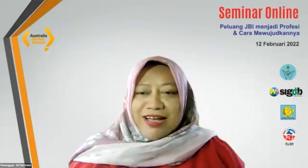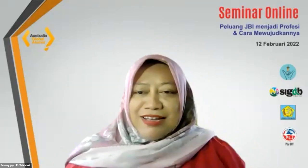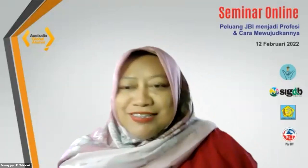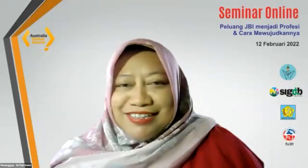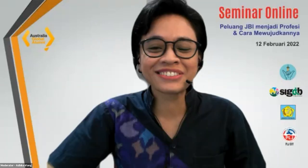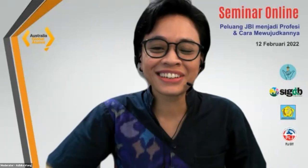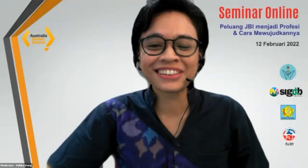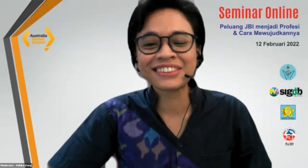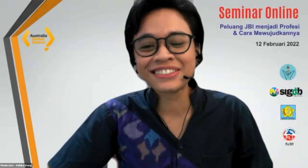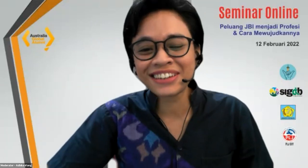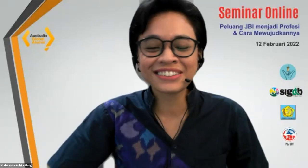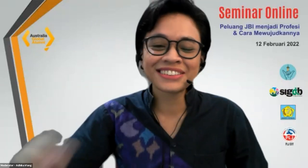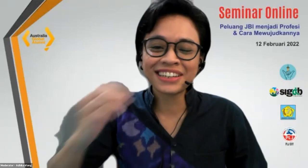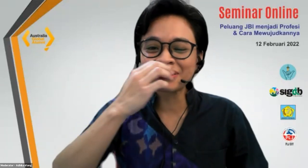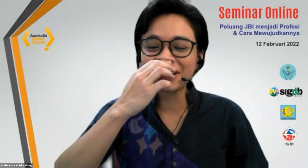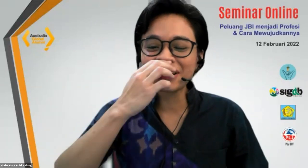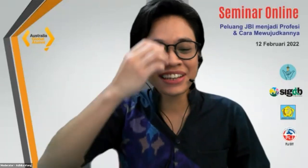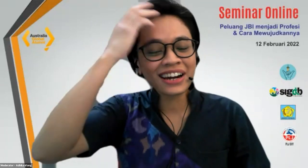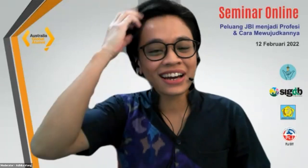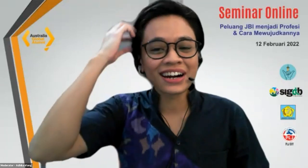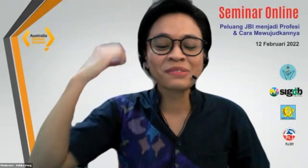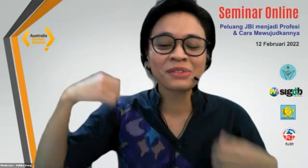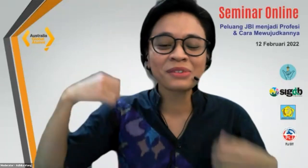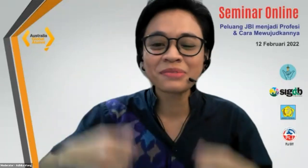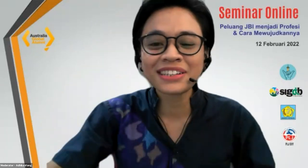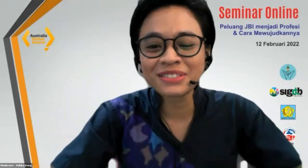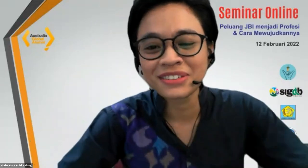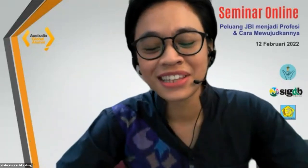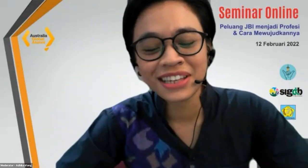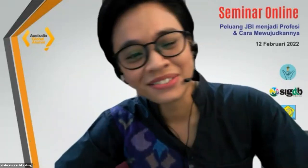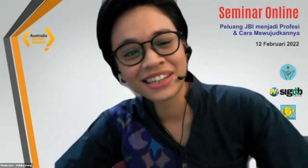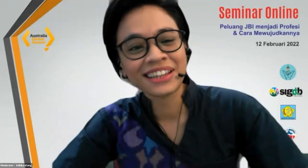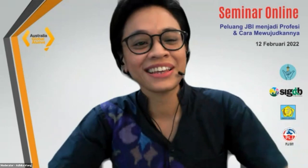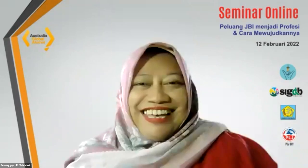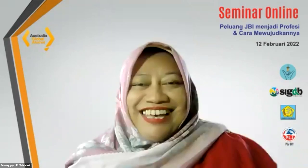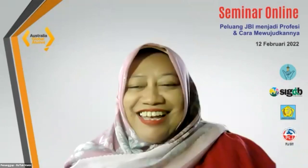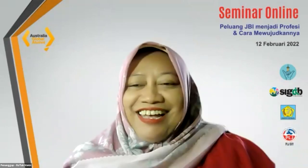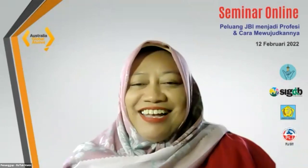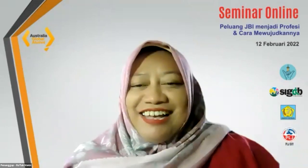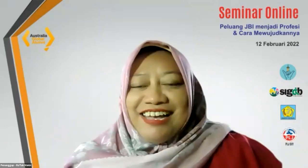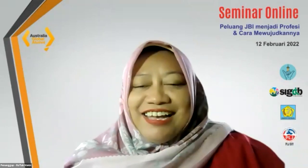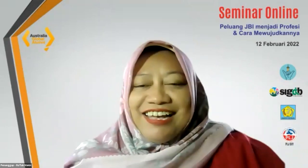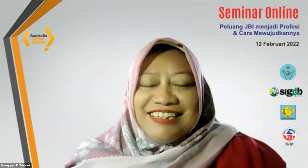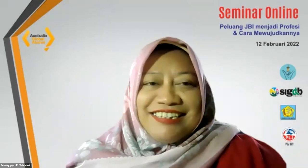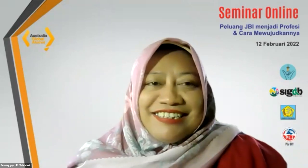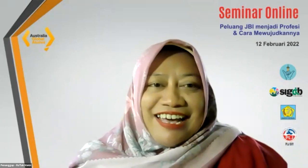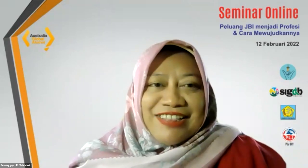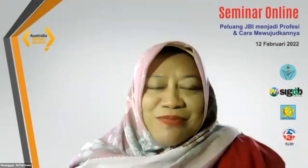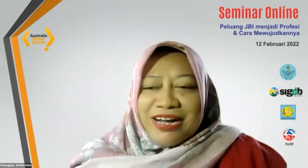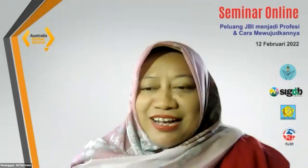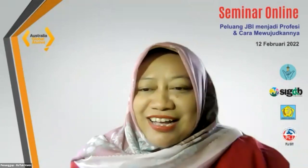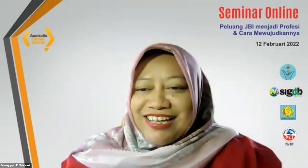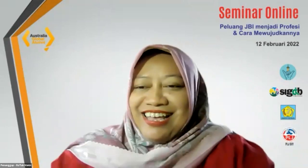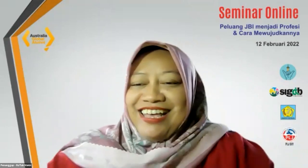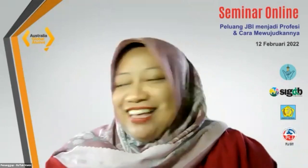Eropa waduh gitu ya duh jadi malu ini karena rambut dan baju jadi lebih cantik Hah Baiklah